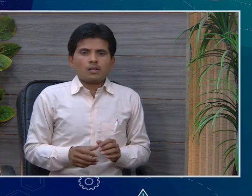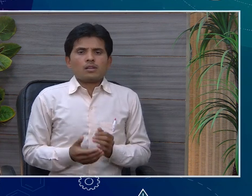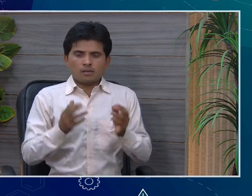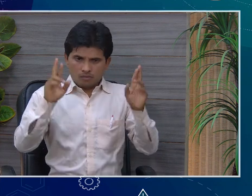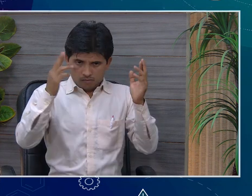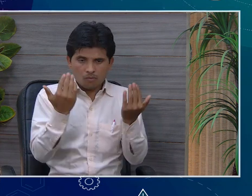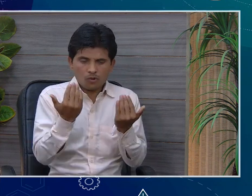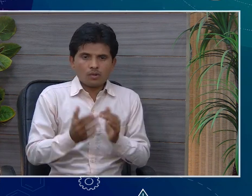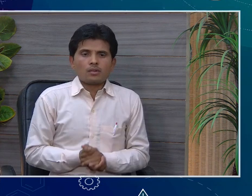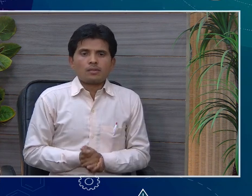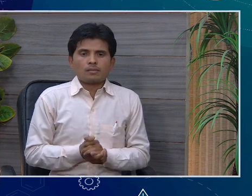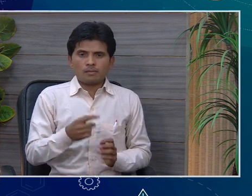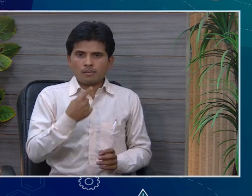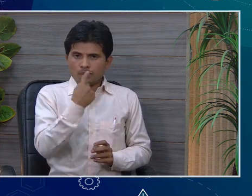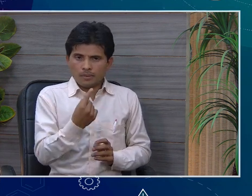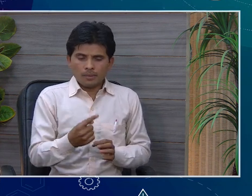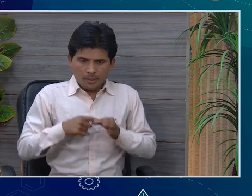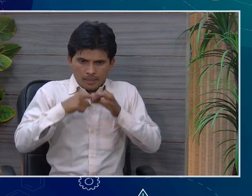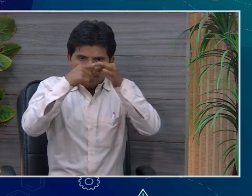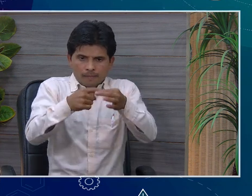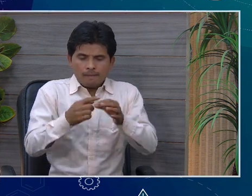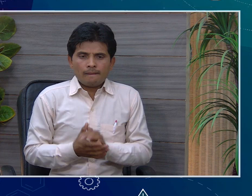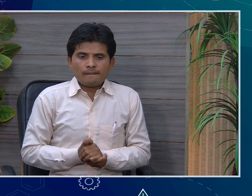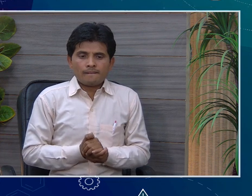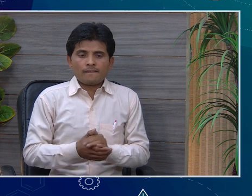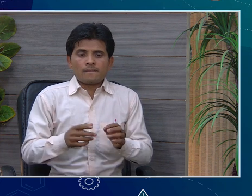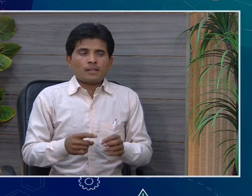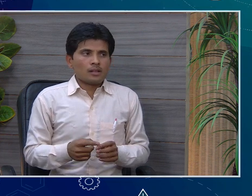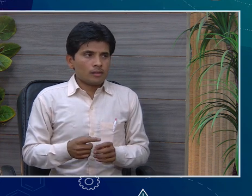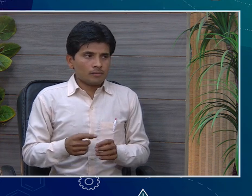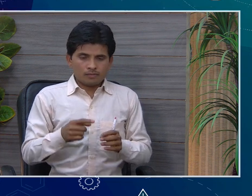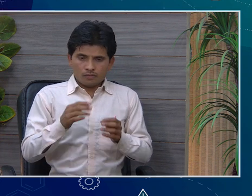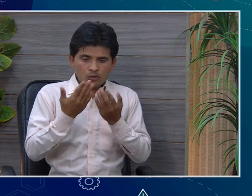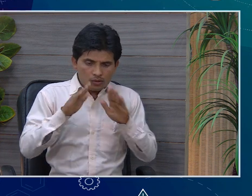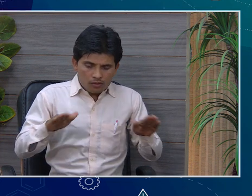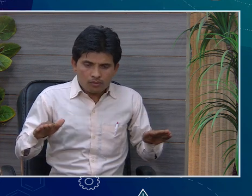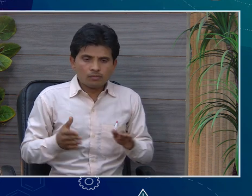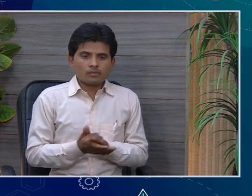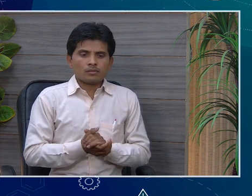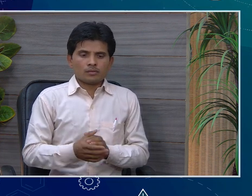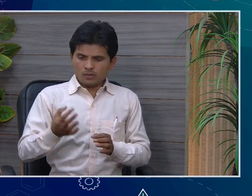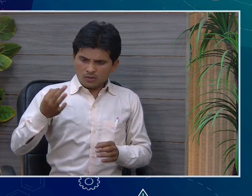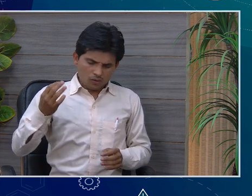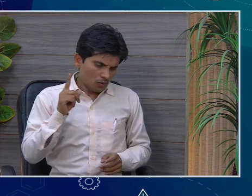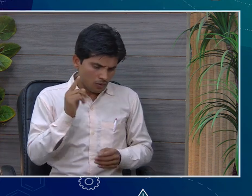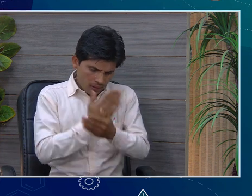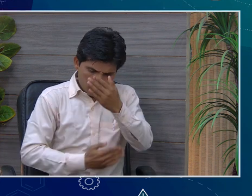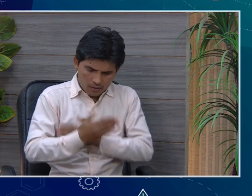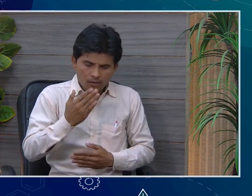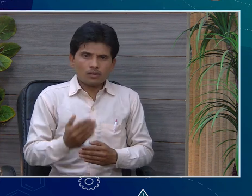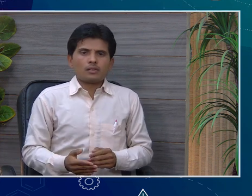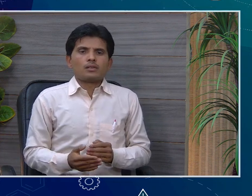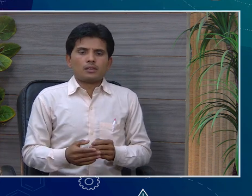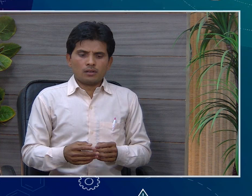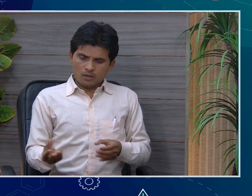तो वह जैसा कि आपके प्रश्न था कि किस तरीके से जो जो बच्चे जिनको की जो कि स्पेशल नीड्स वाले बच्चे के नाते उन तो